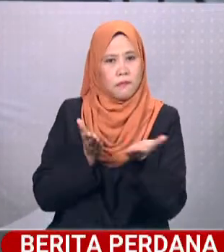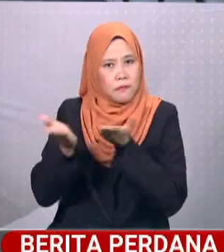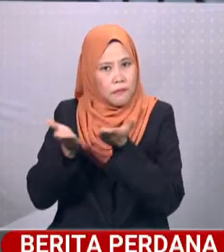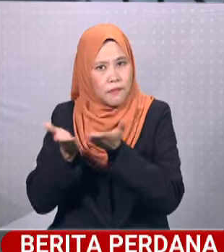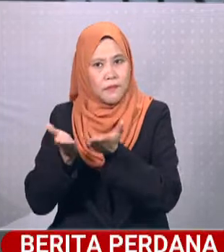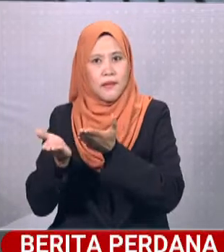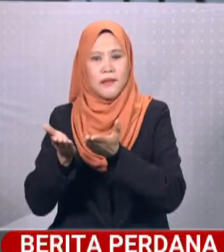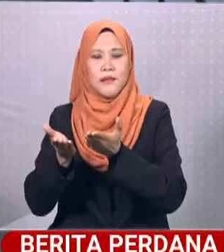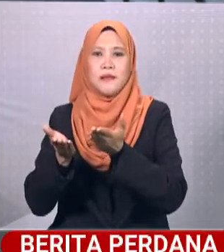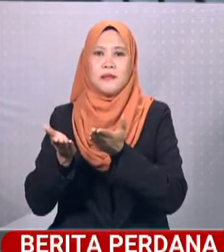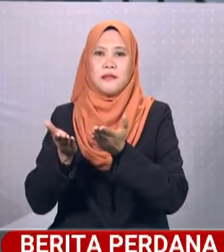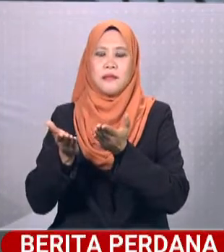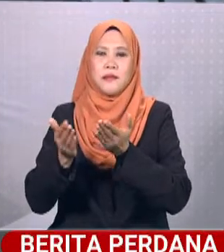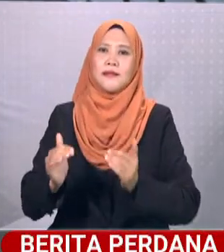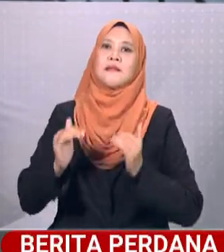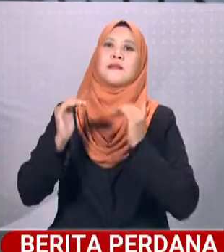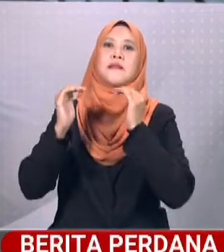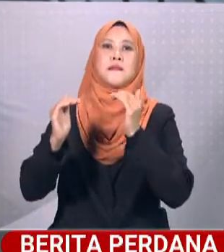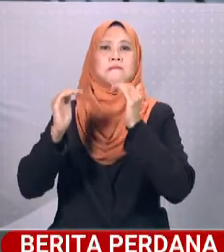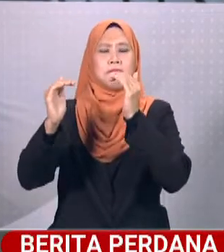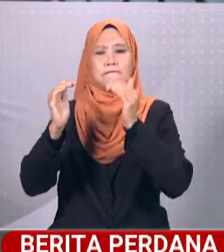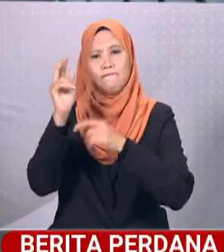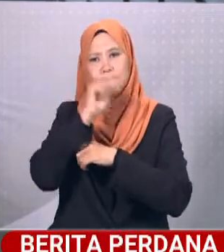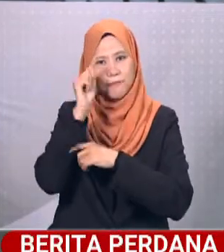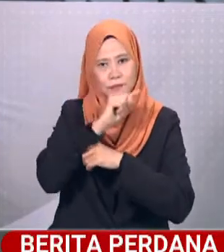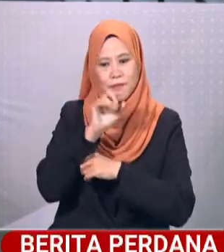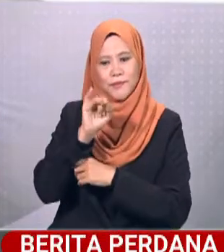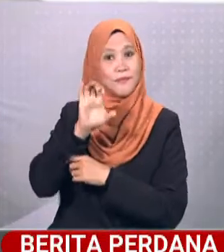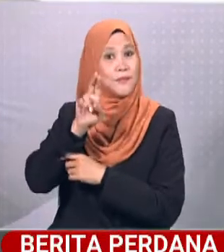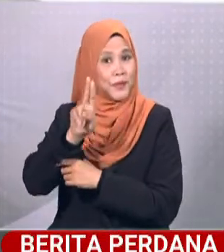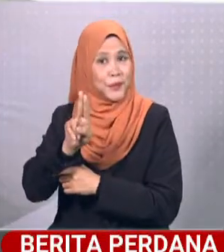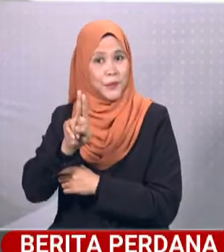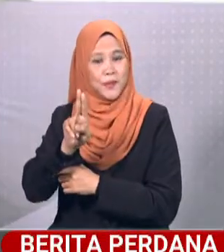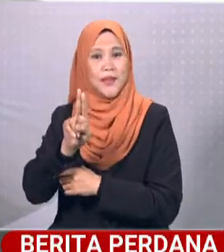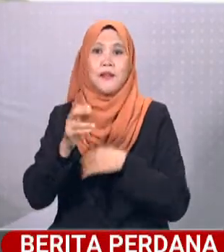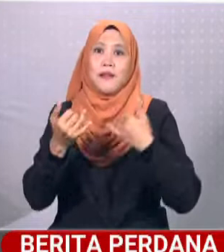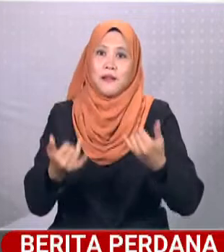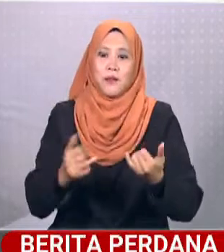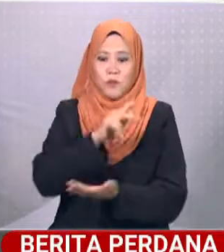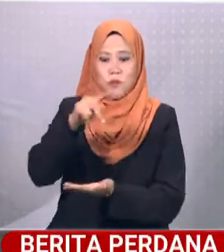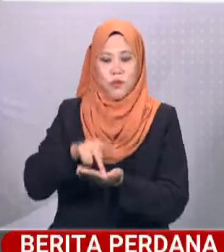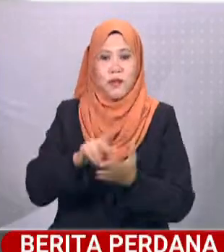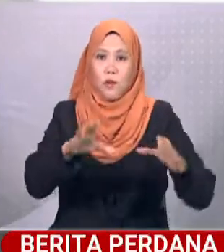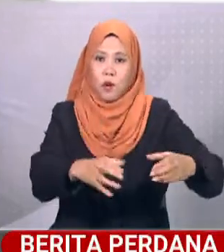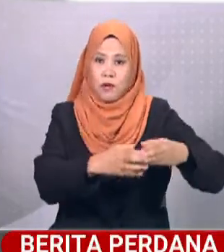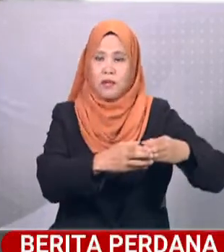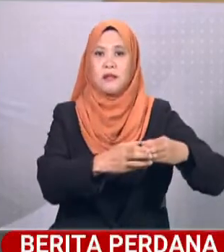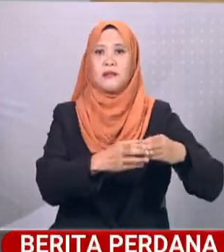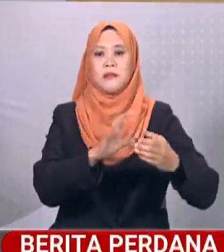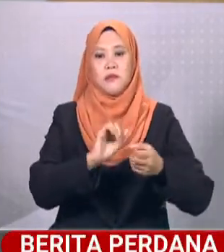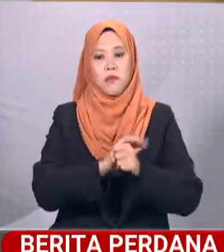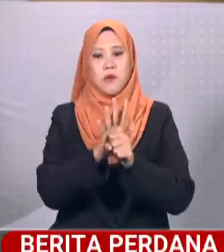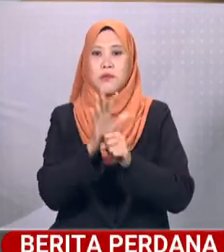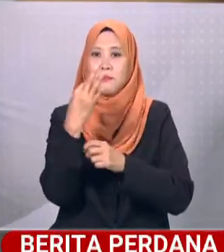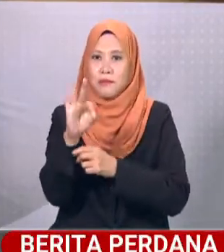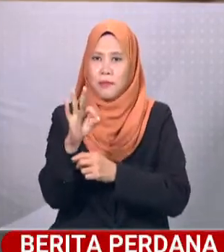perkhidmatan di tahap yang kritikal ataupun ICU. Ya. Ketika ini, pusat kuarantin dan rawatan